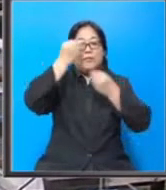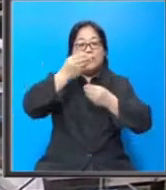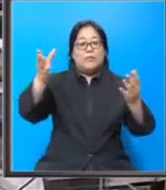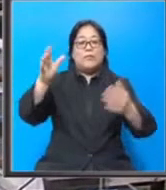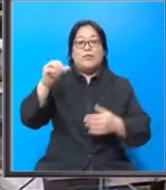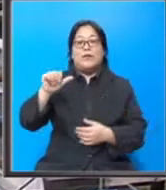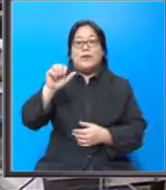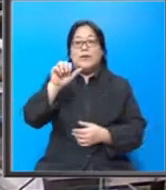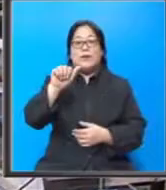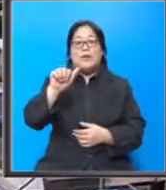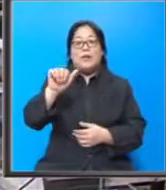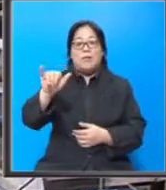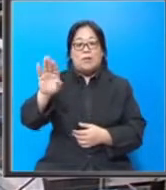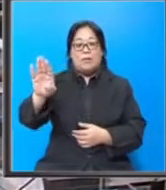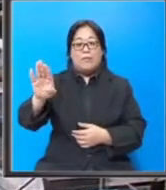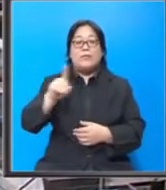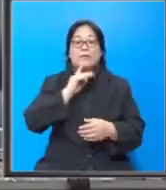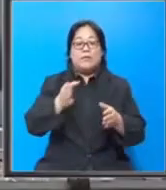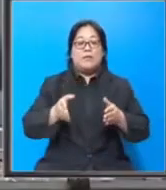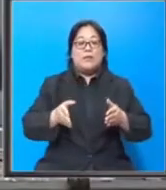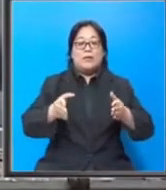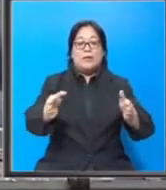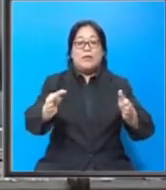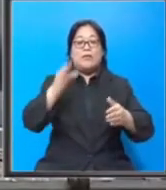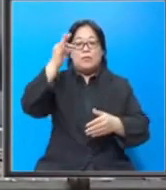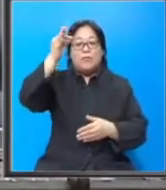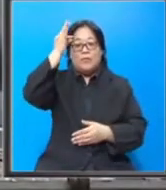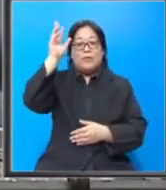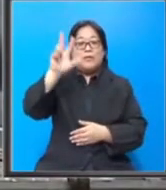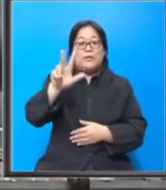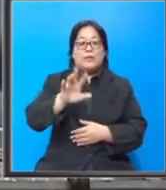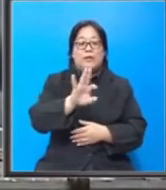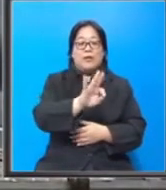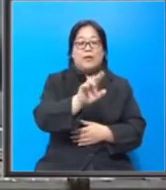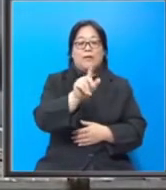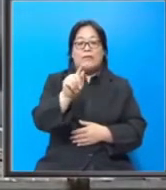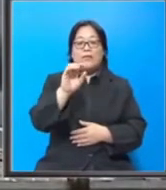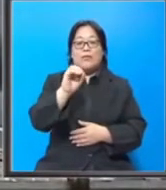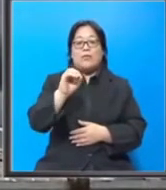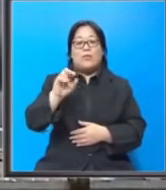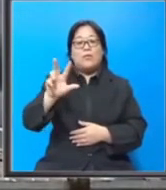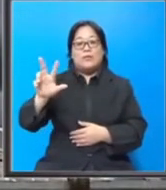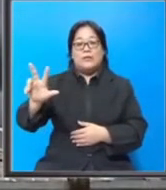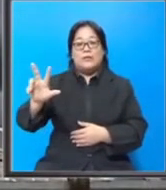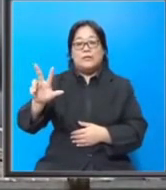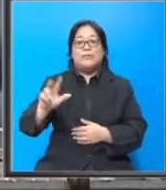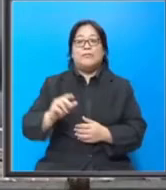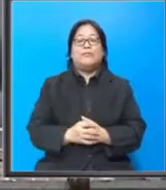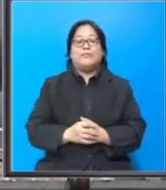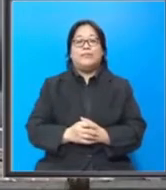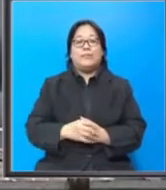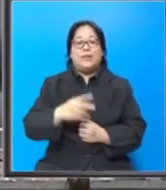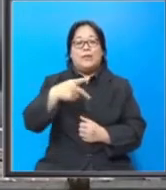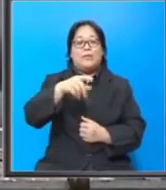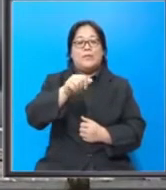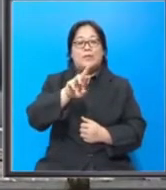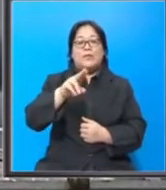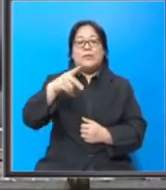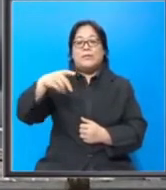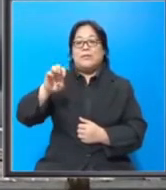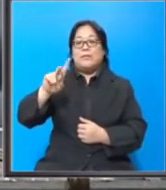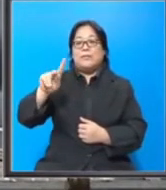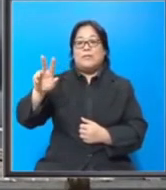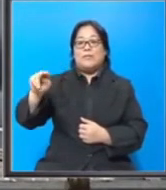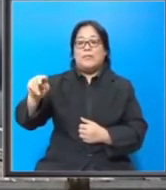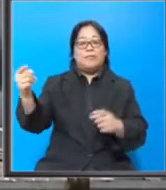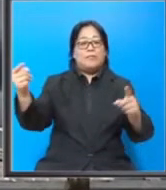menemani Muhammad Lalu Anda persekutuan 3 f3003 pasir pekan